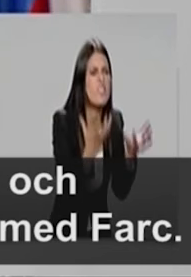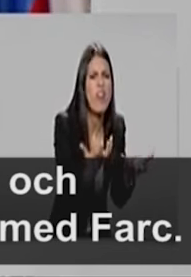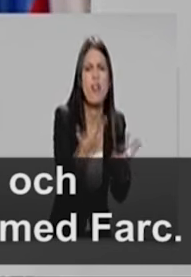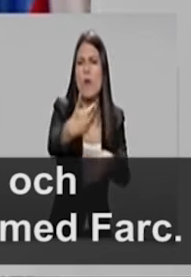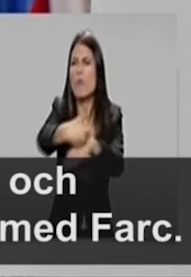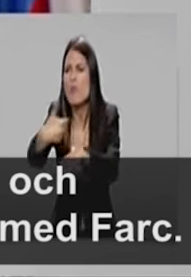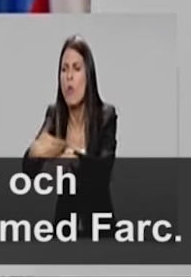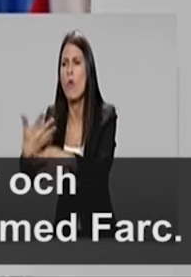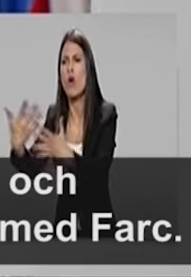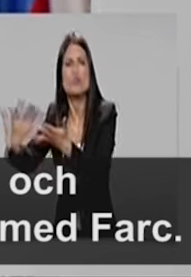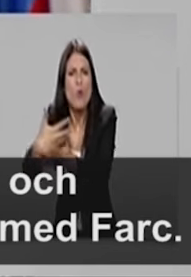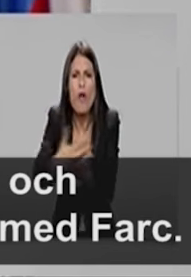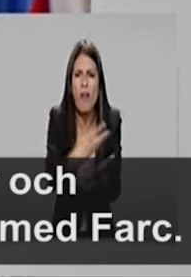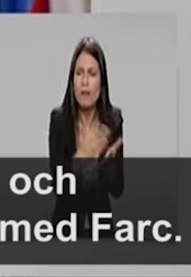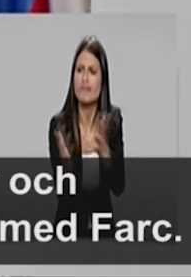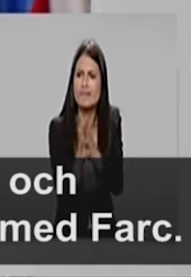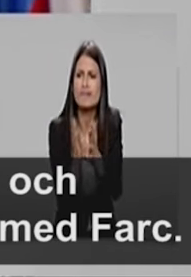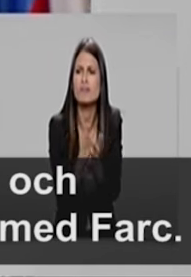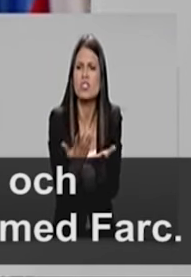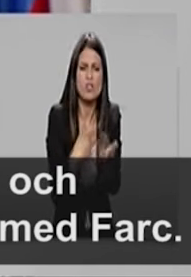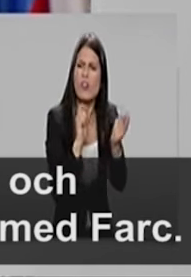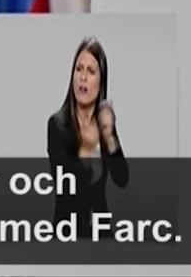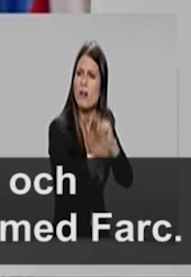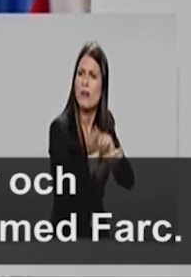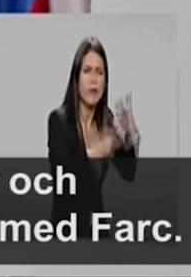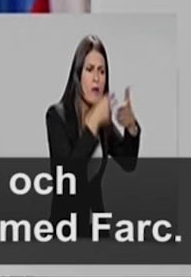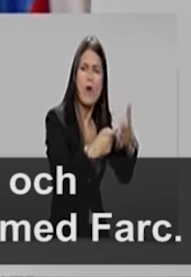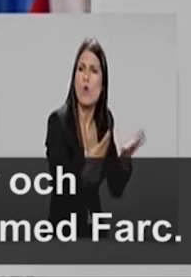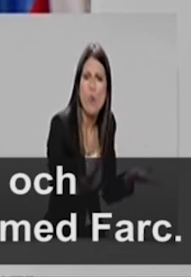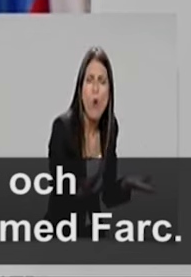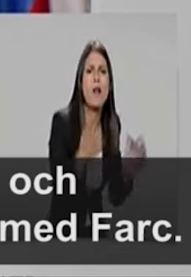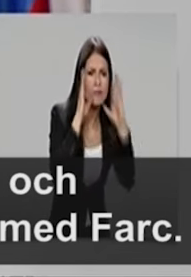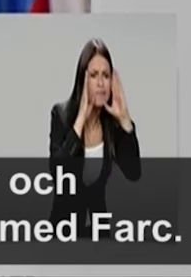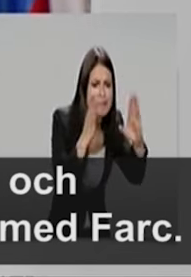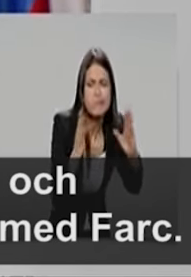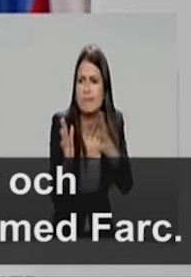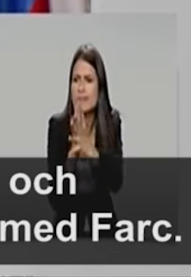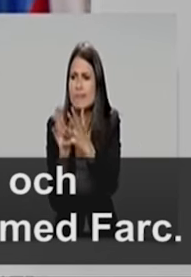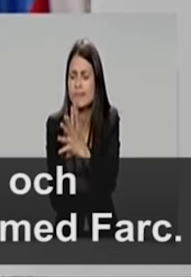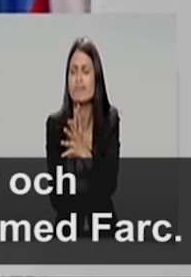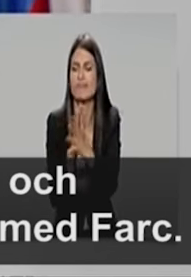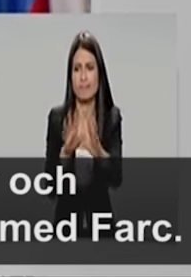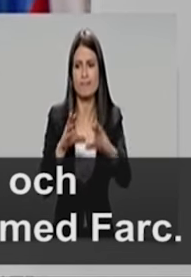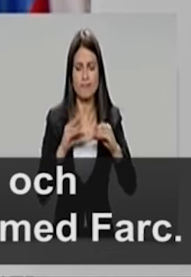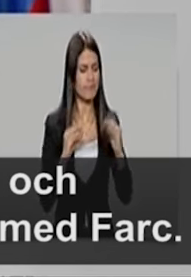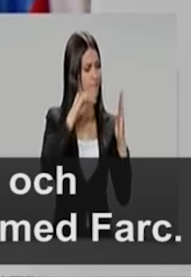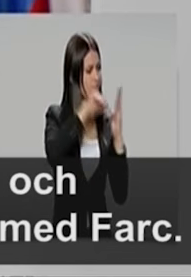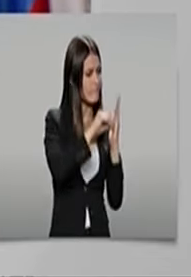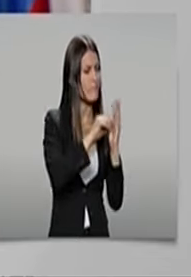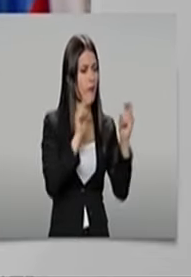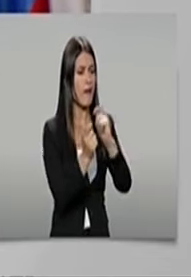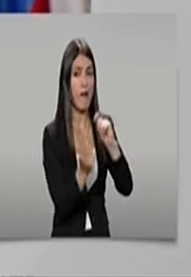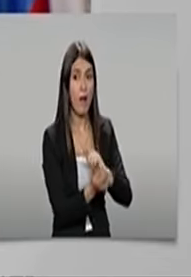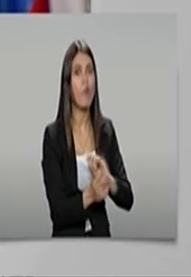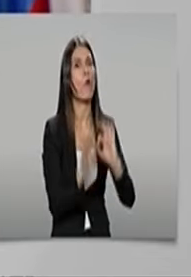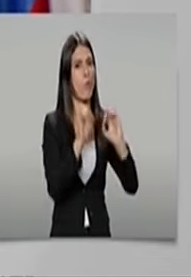recoger también sus propuestas de ajustes y cambios para lograr un nuevo, un mejor acuerdo de paz con las FARC.